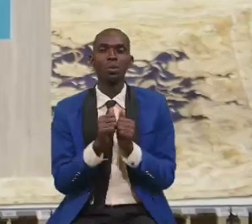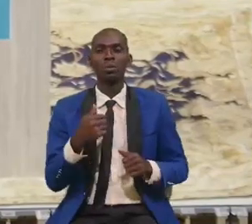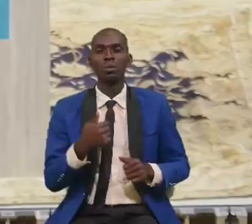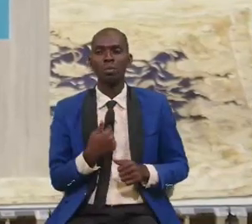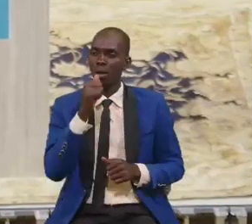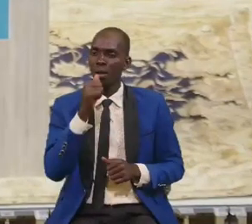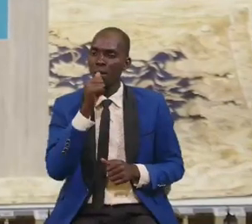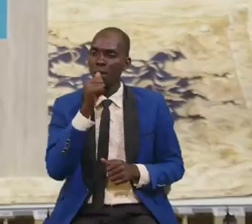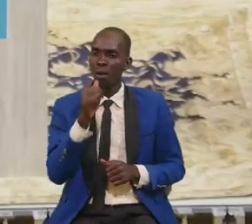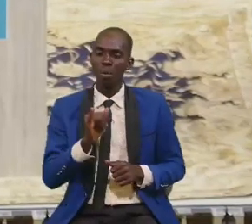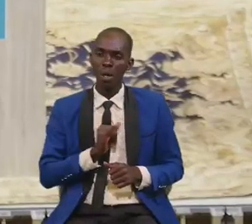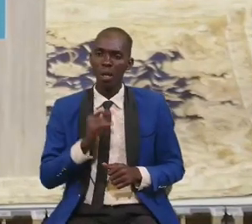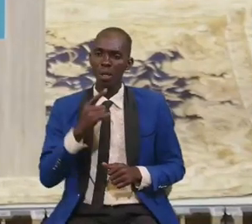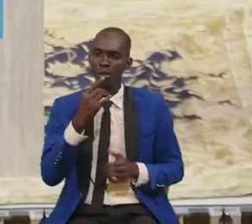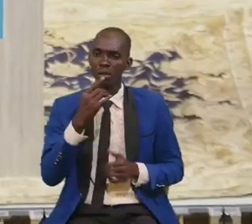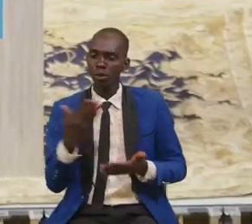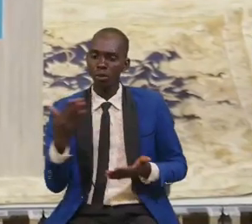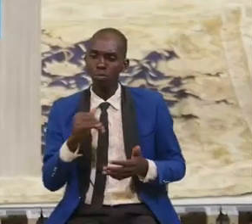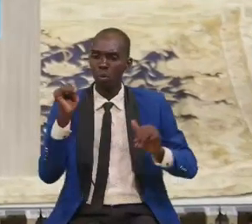Est-ce que je dis quelque chose d'impossible?